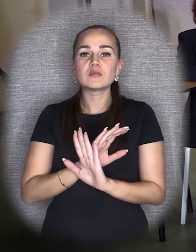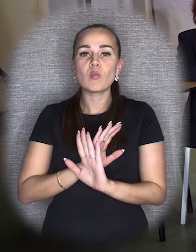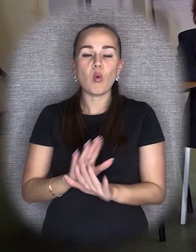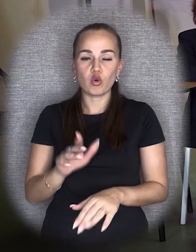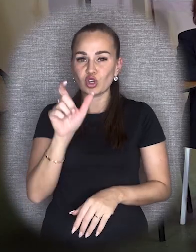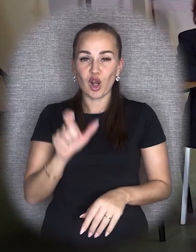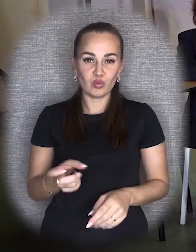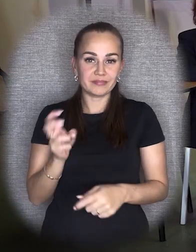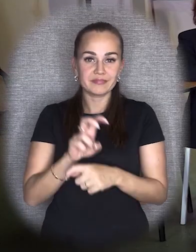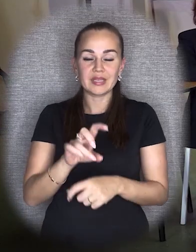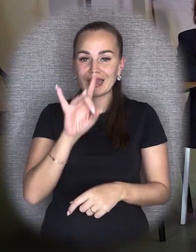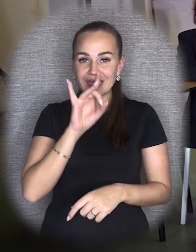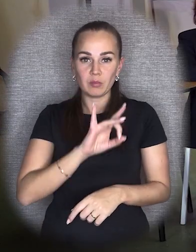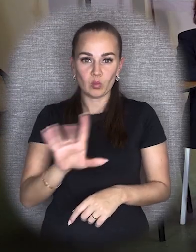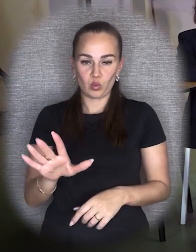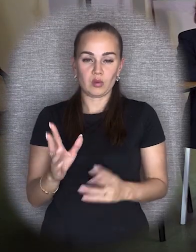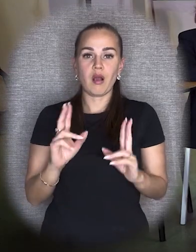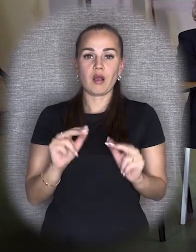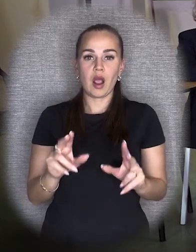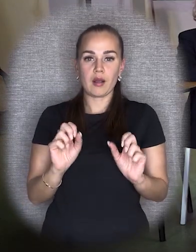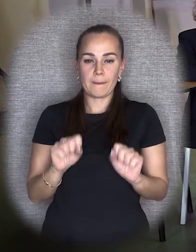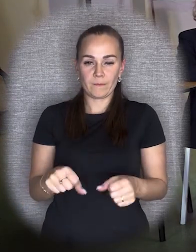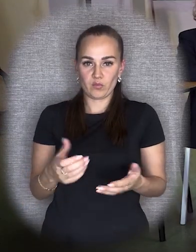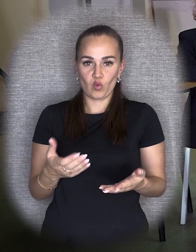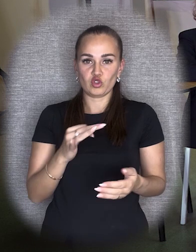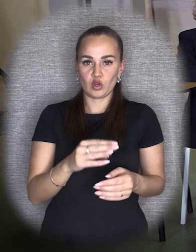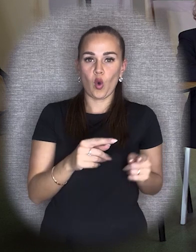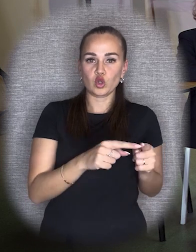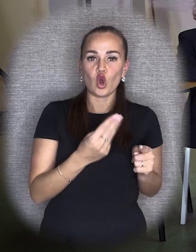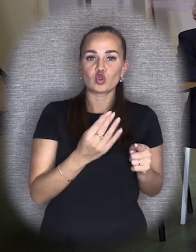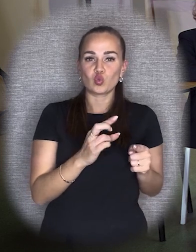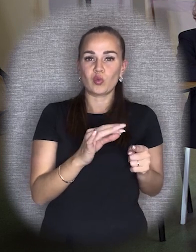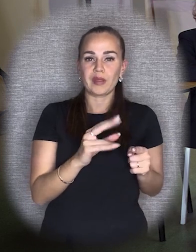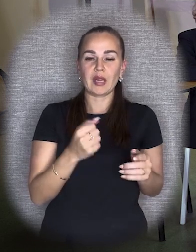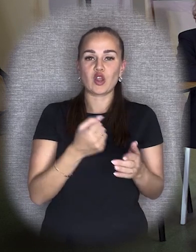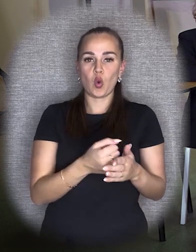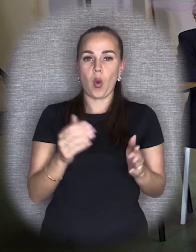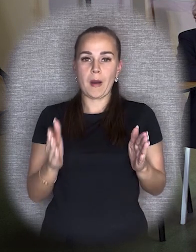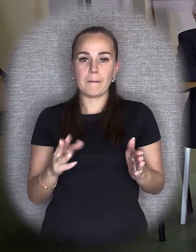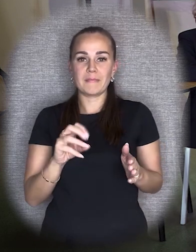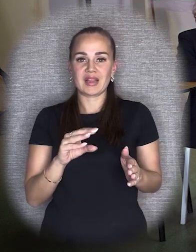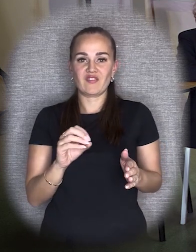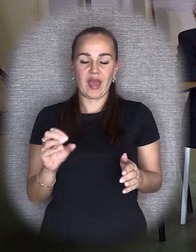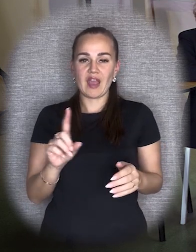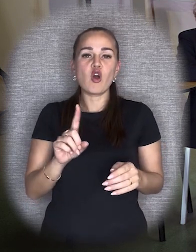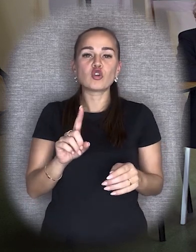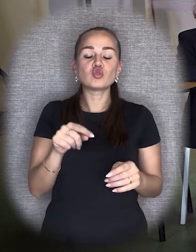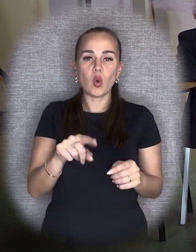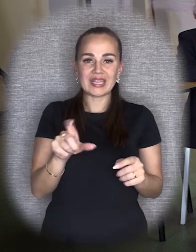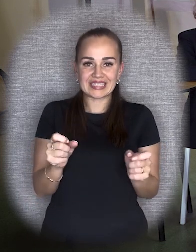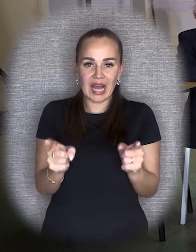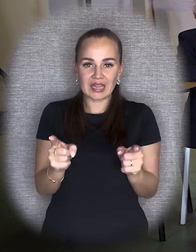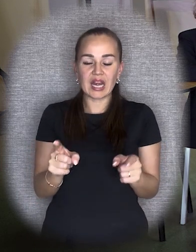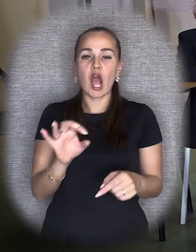не пойдут. Как можно от Шубина до Матвеева? Вообще, что это за отрезок такой времени? О чем вообще мы будем говорить?